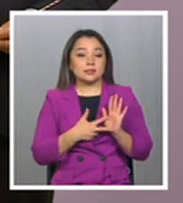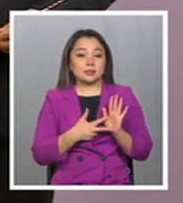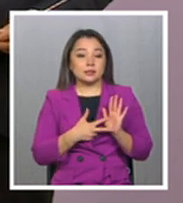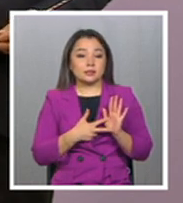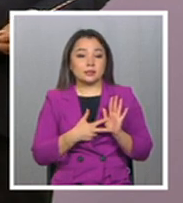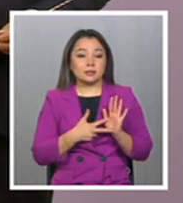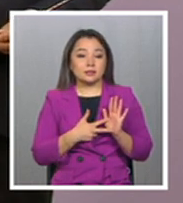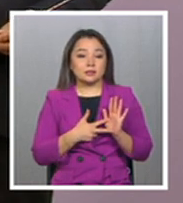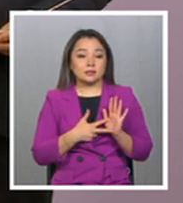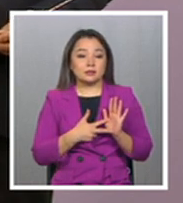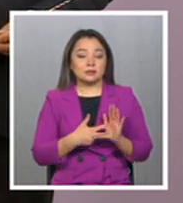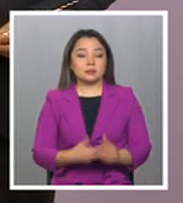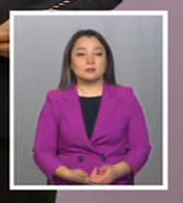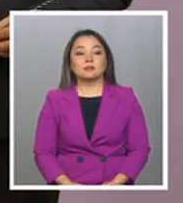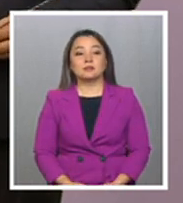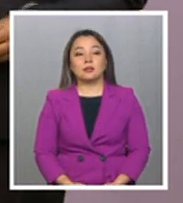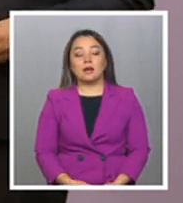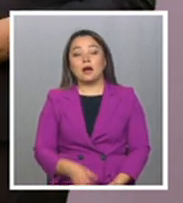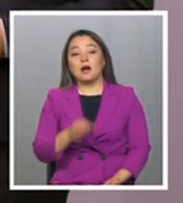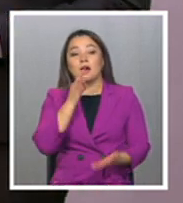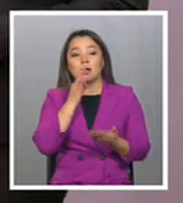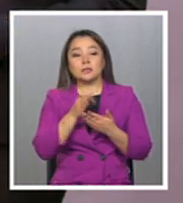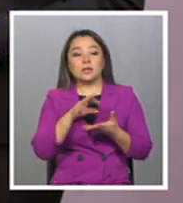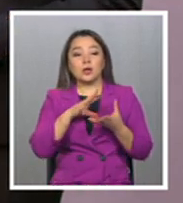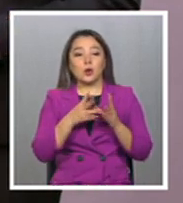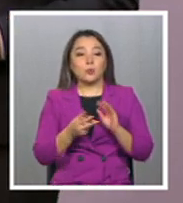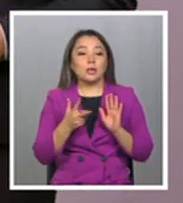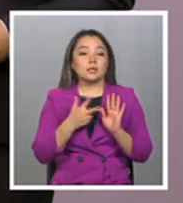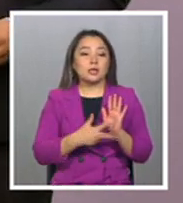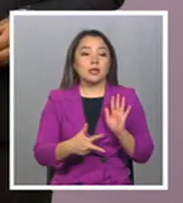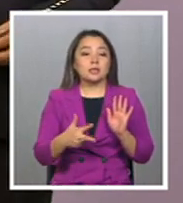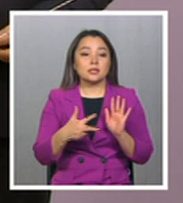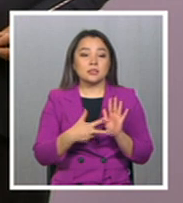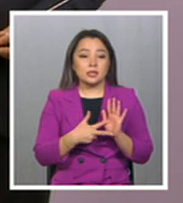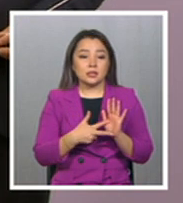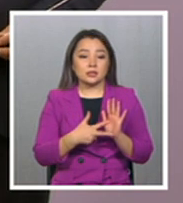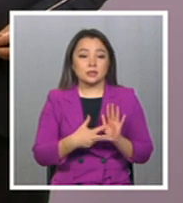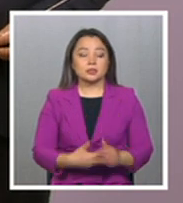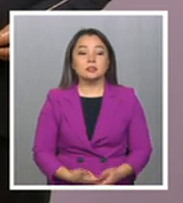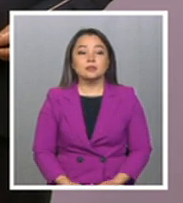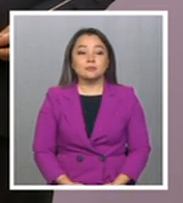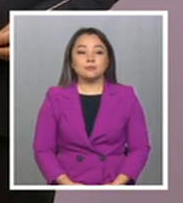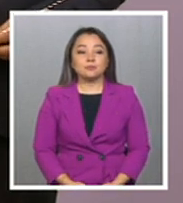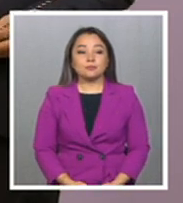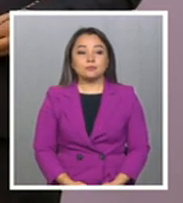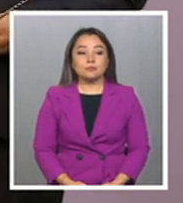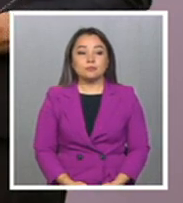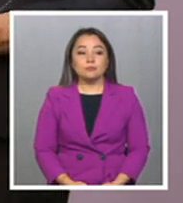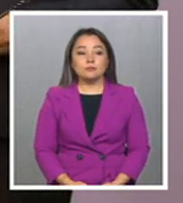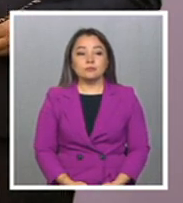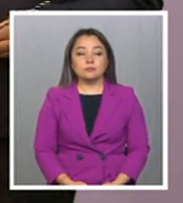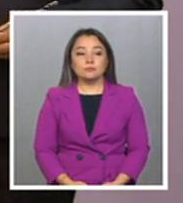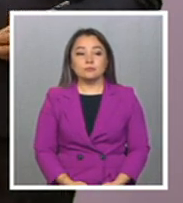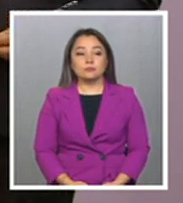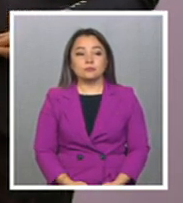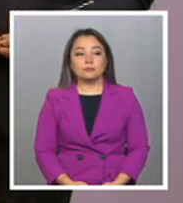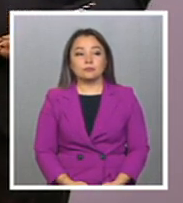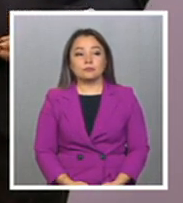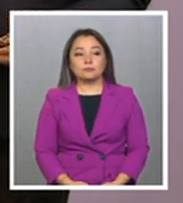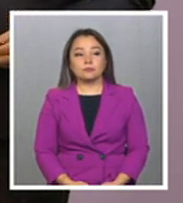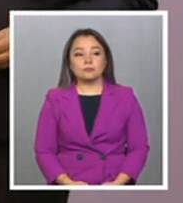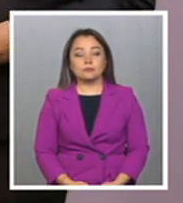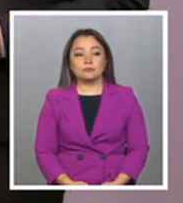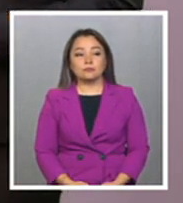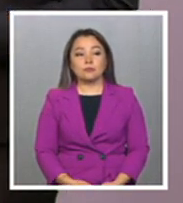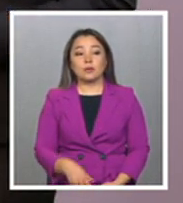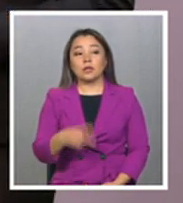8 ондыққа тең. Демек, 8-ді ондықтардың астына жазамыз. 22 мен 4-тің